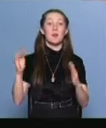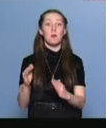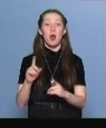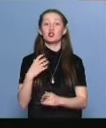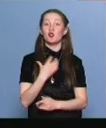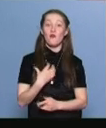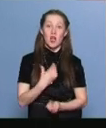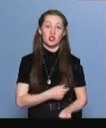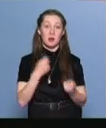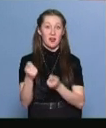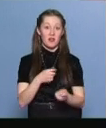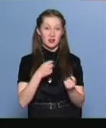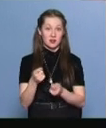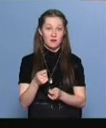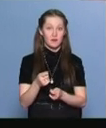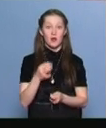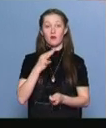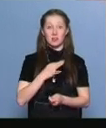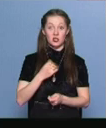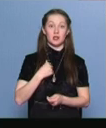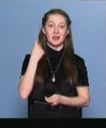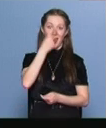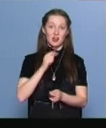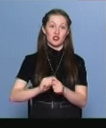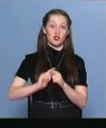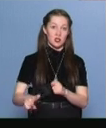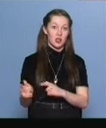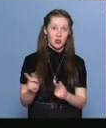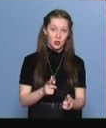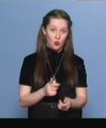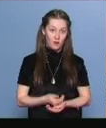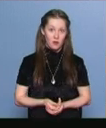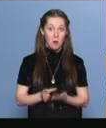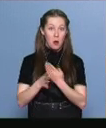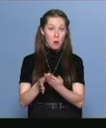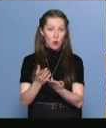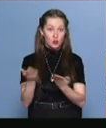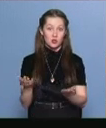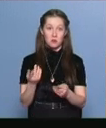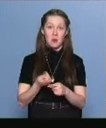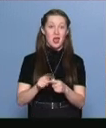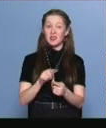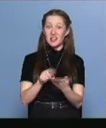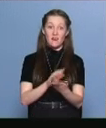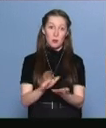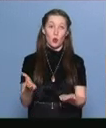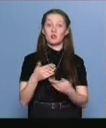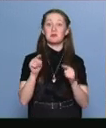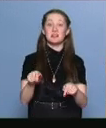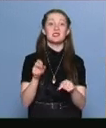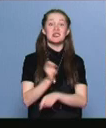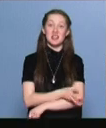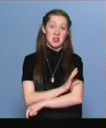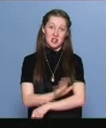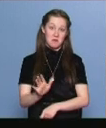Я, скажите, куда я личные средства сдам? То есть это не вопрос. Но мы не с вами здесь сидим, не